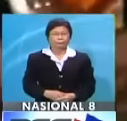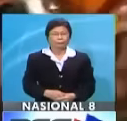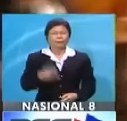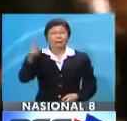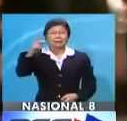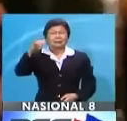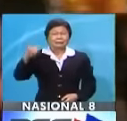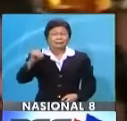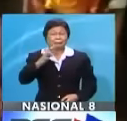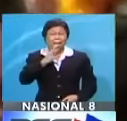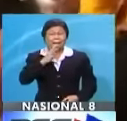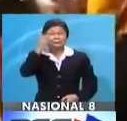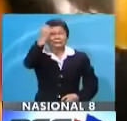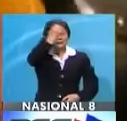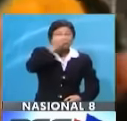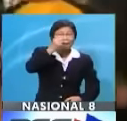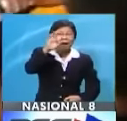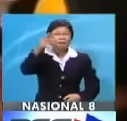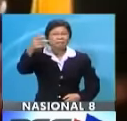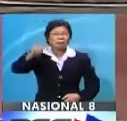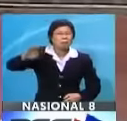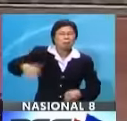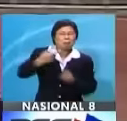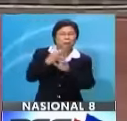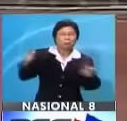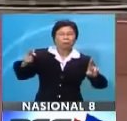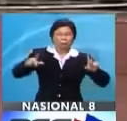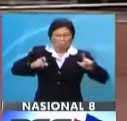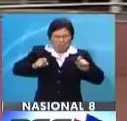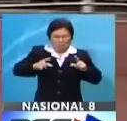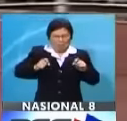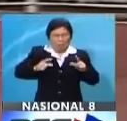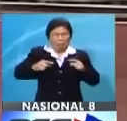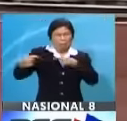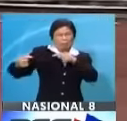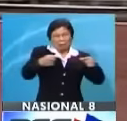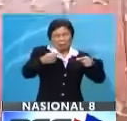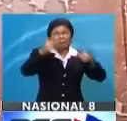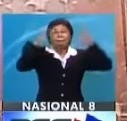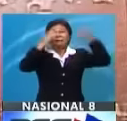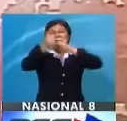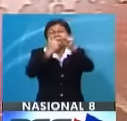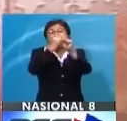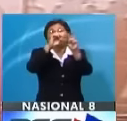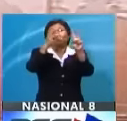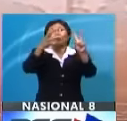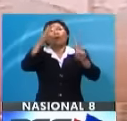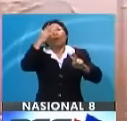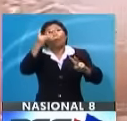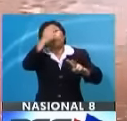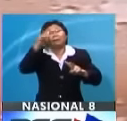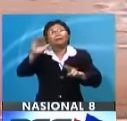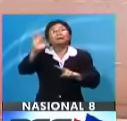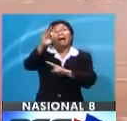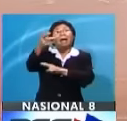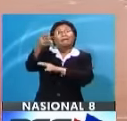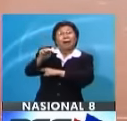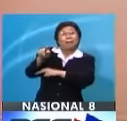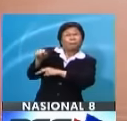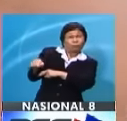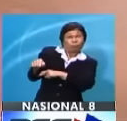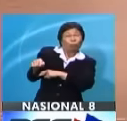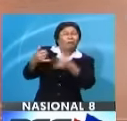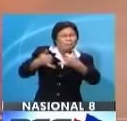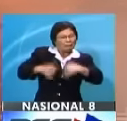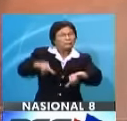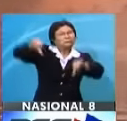Khairi menyifatkan FAM masih belum bersedia untuk menswastakan Liga Malaysia tahun depan. Ini kerana Badan Induk Bola Sepak Negara itu